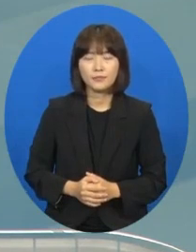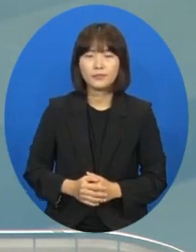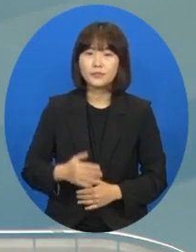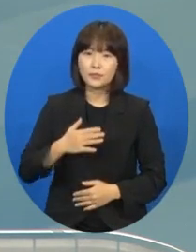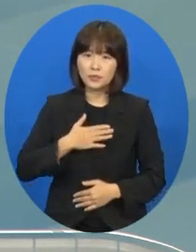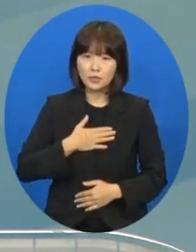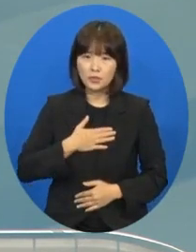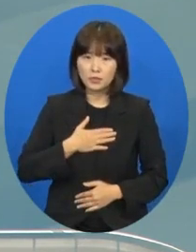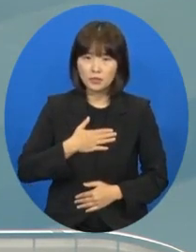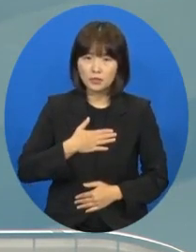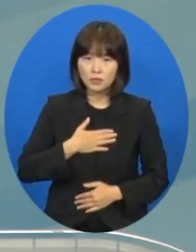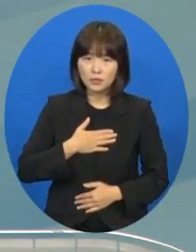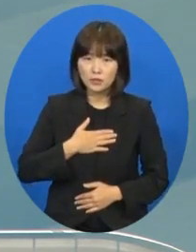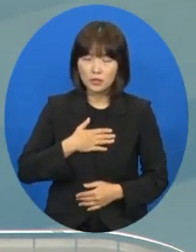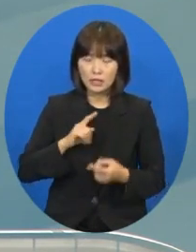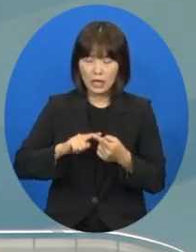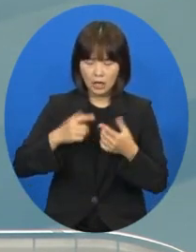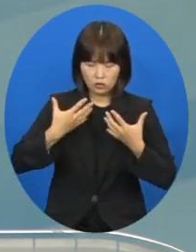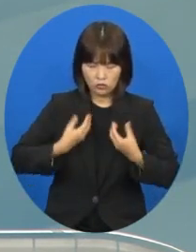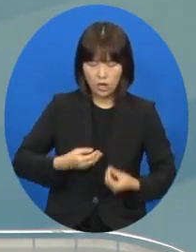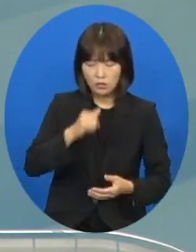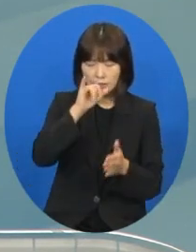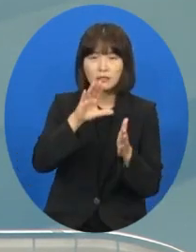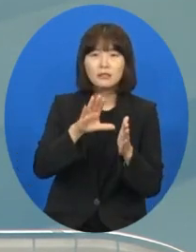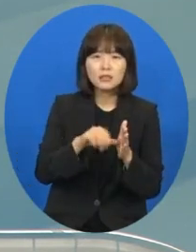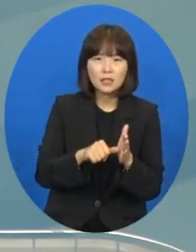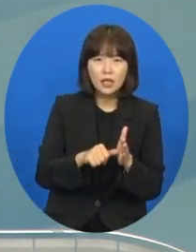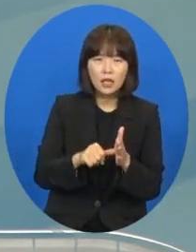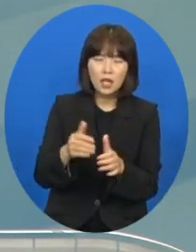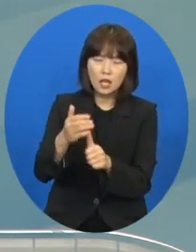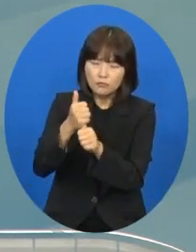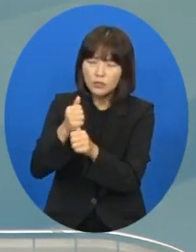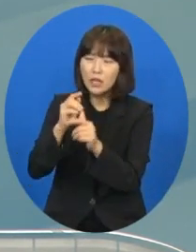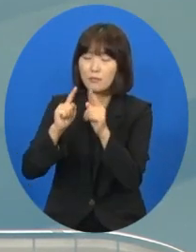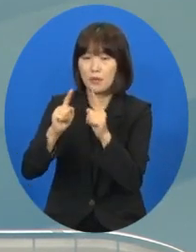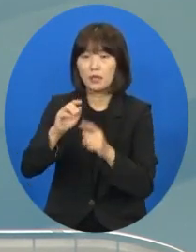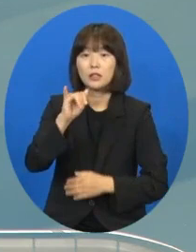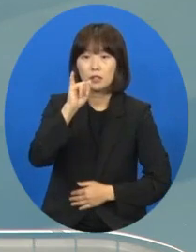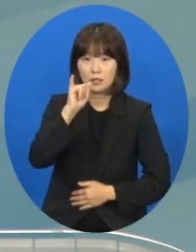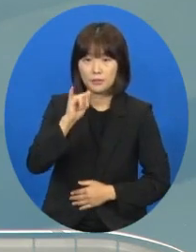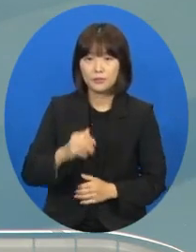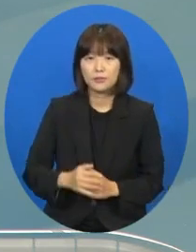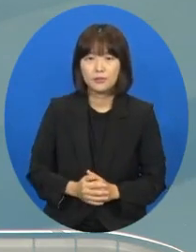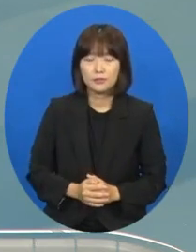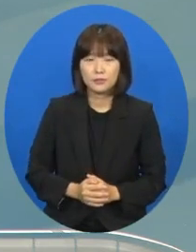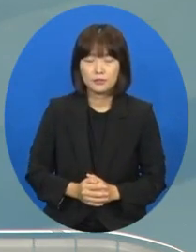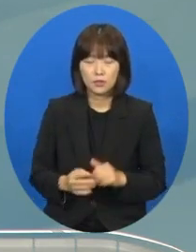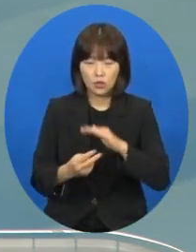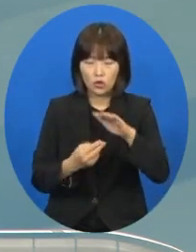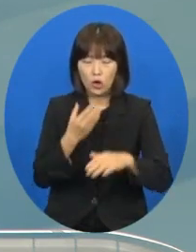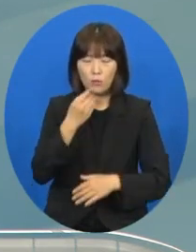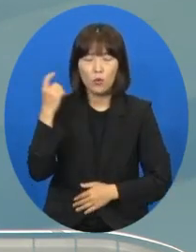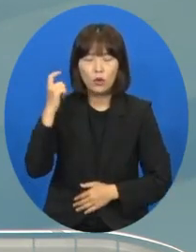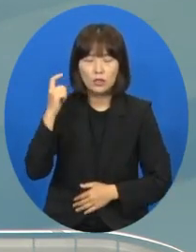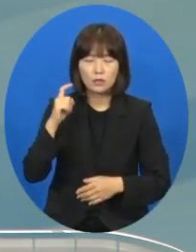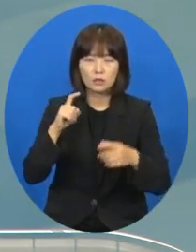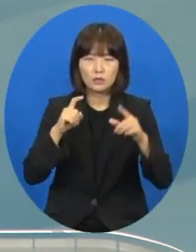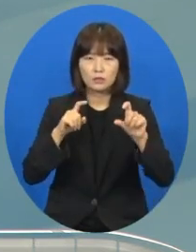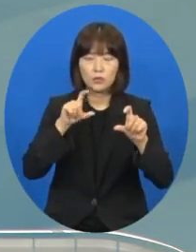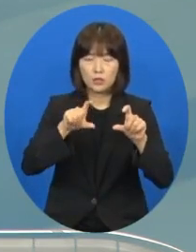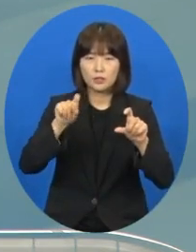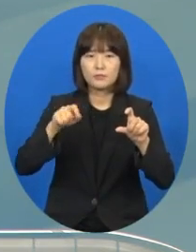저는 그런 저 자신의 좌절이 있을 때 붙잡은 말씀이 있어요. 요한복음 15장